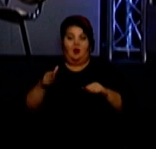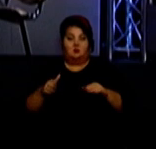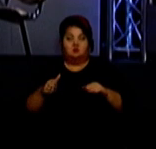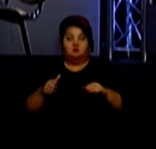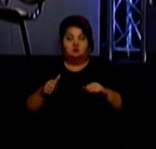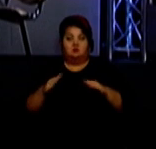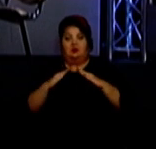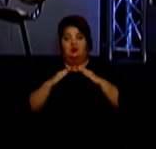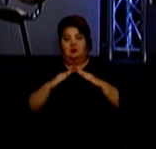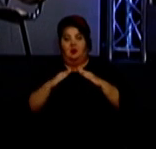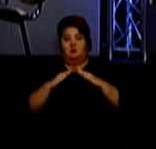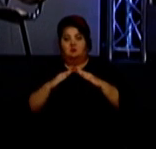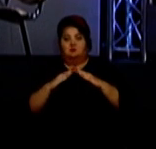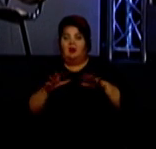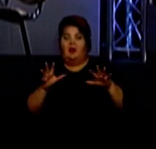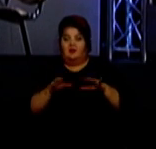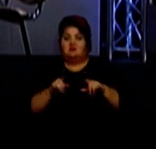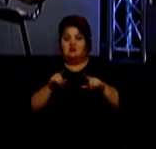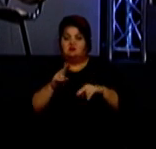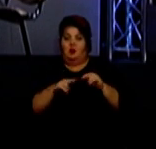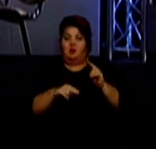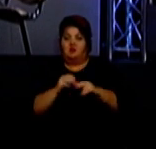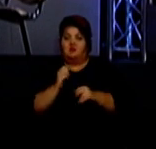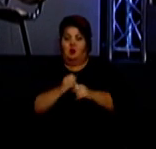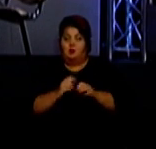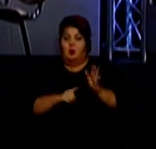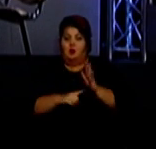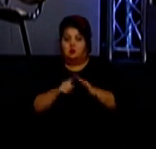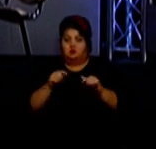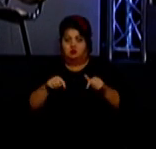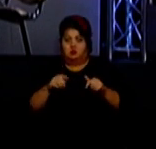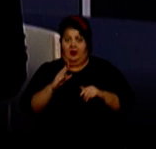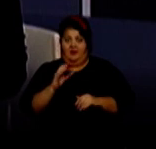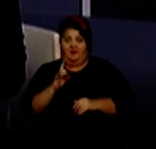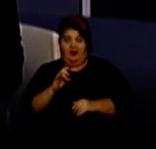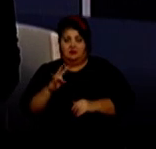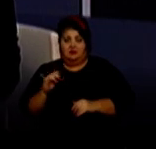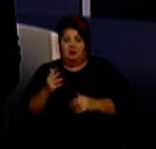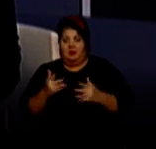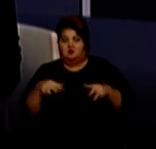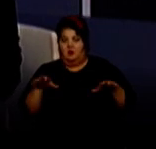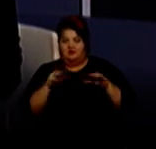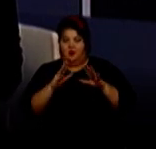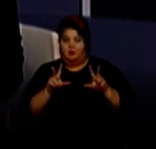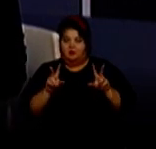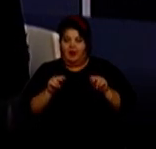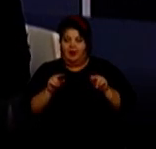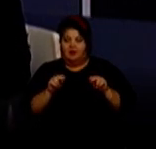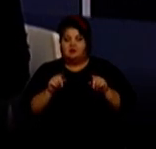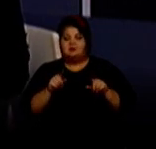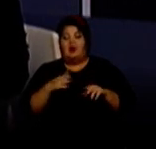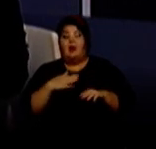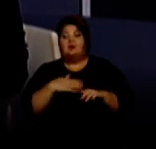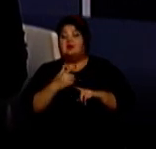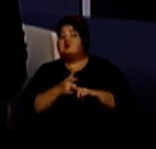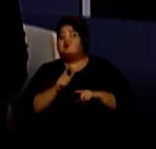стосується і куполу. І всі ці будівельні роботи розпочнуться у вересні, якщо все буде гаразд, за оптимістичним сценарієм. Це наш